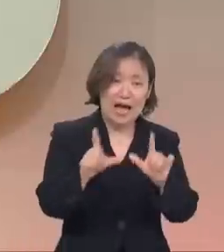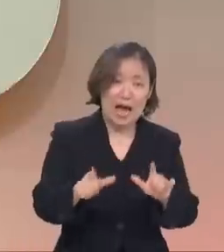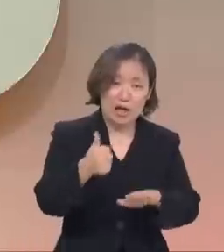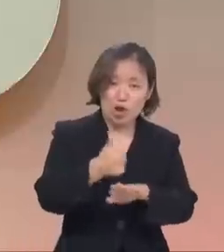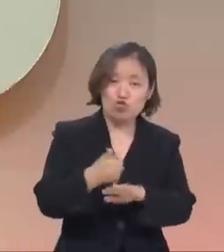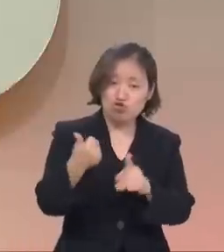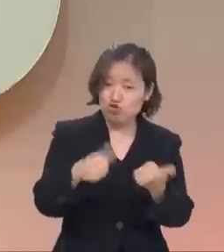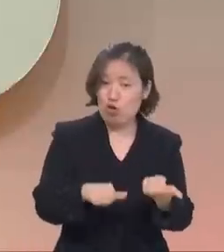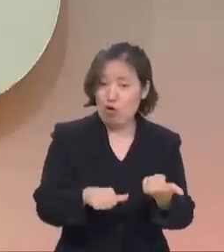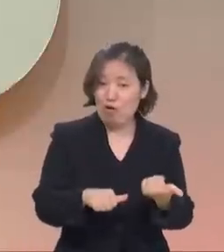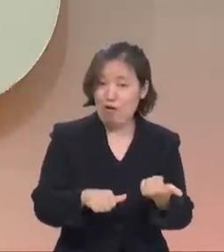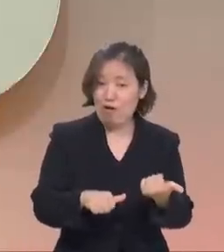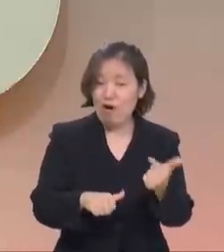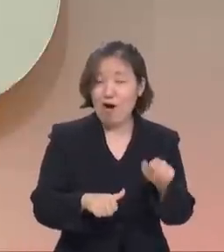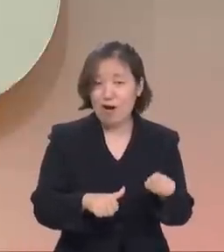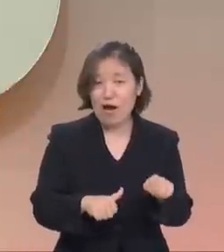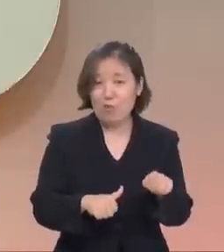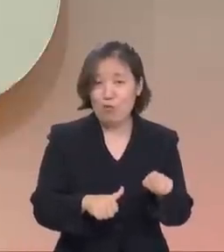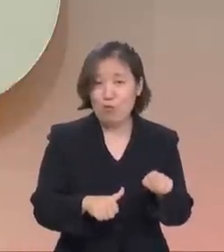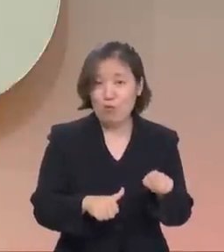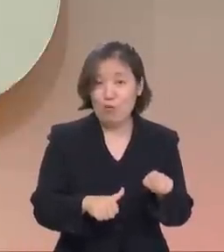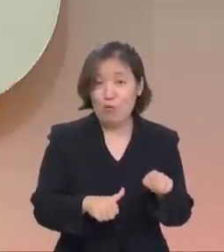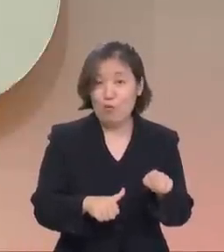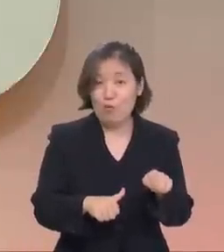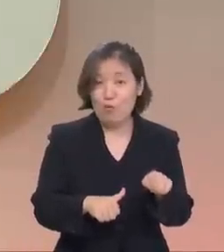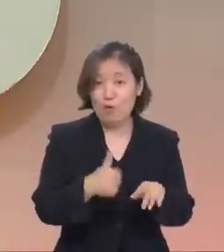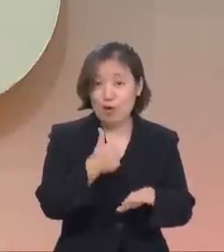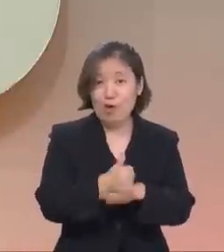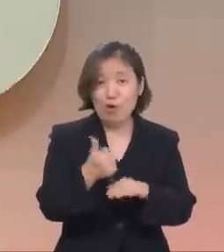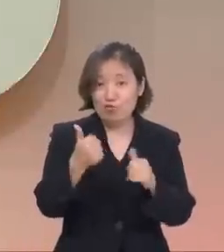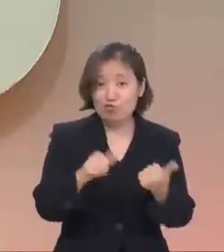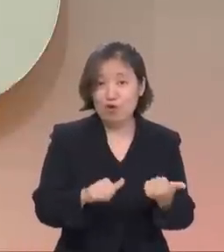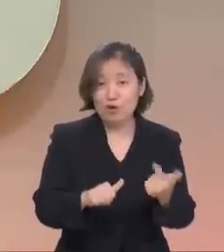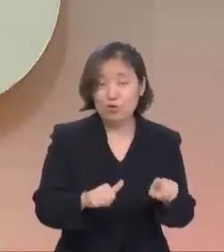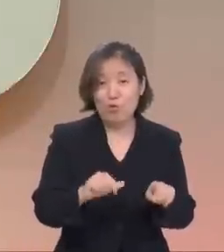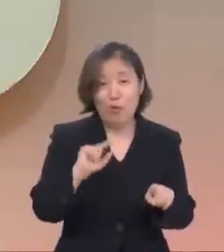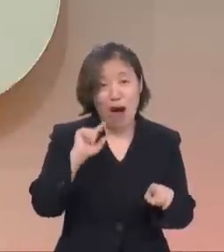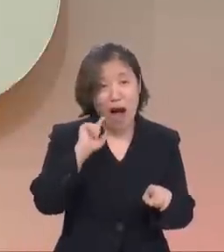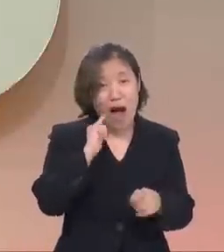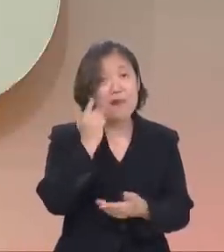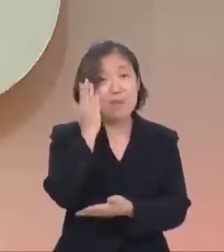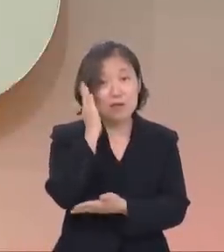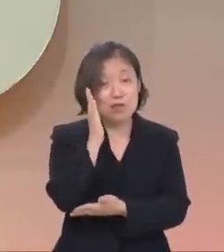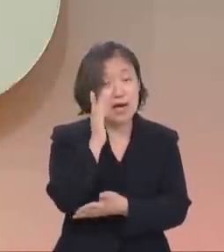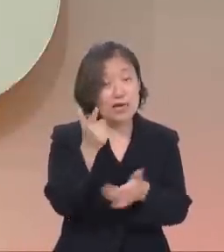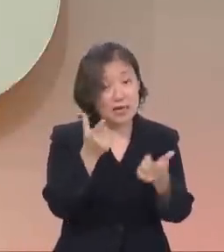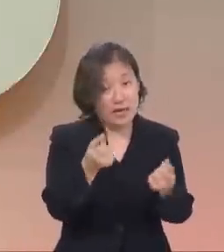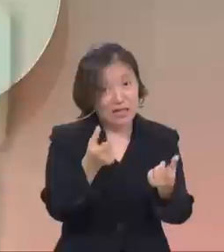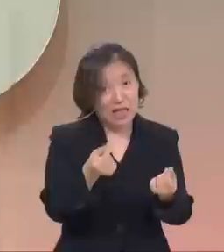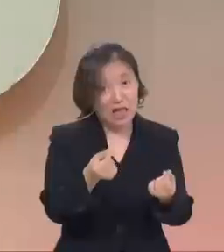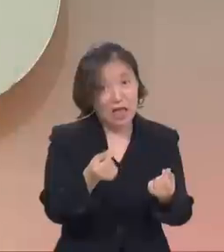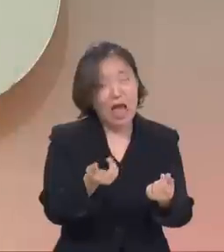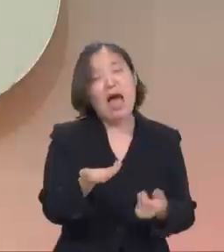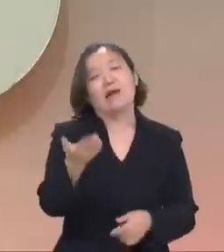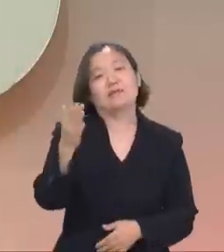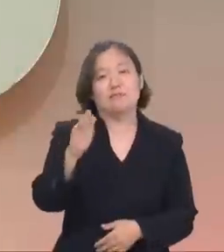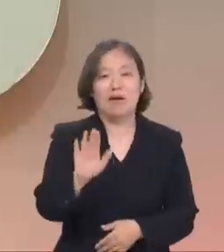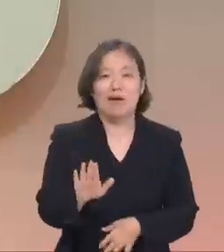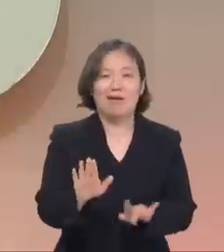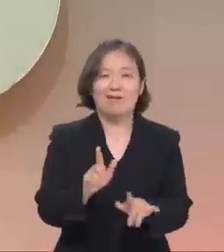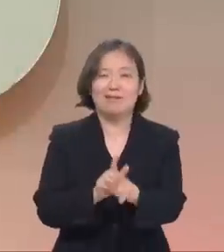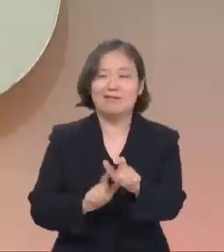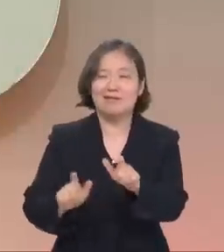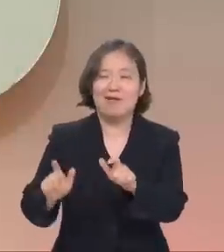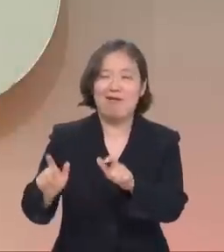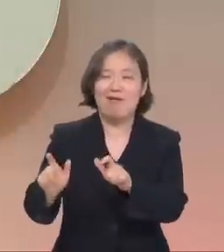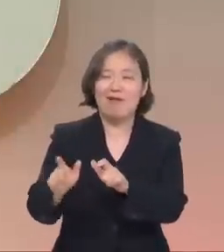아름다운 결말이라고 저는 생각을 합니다 하지만 더 큰